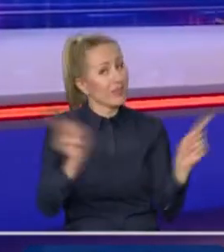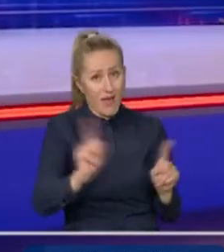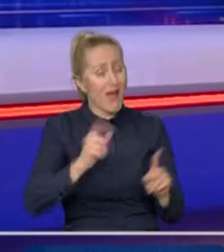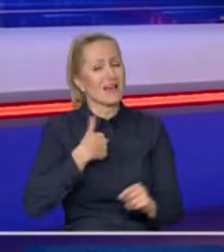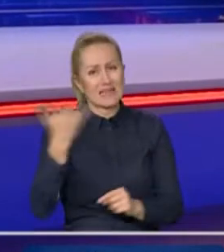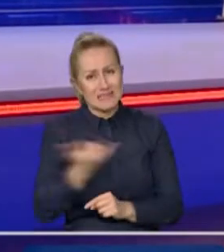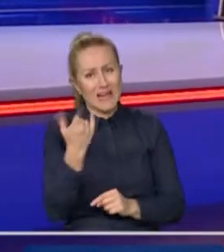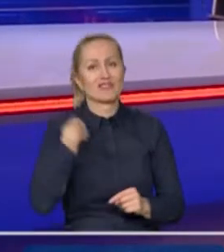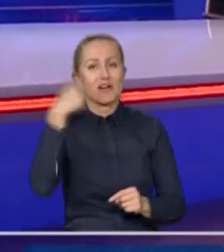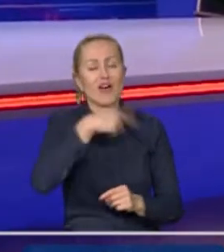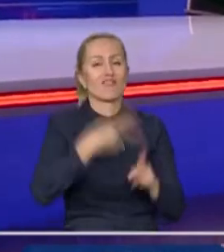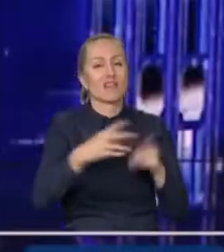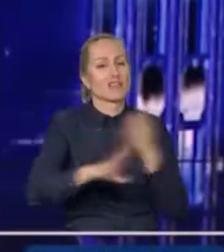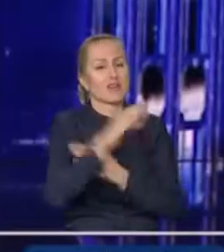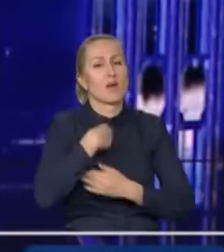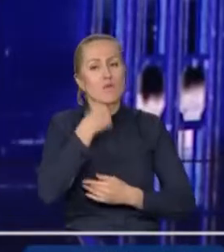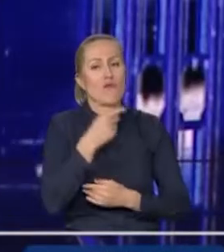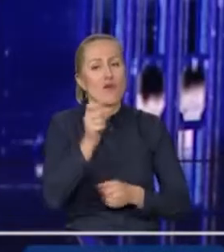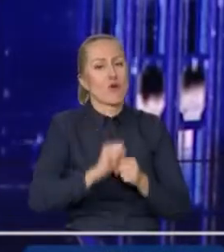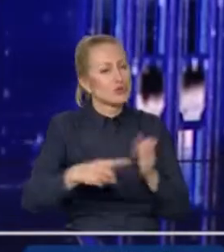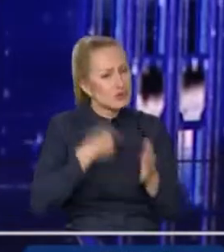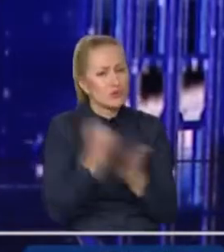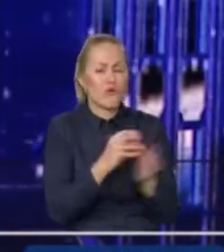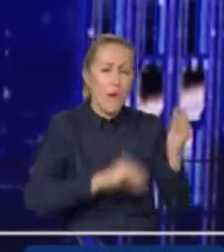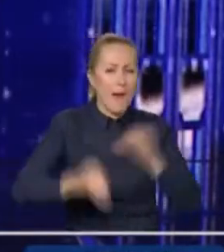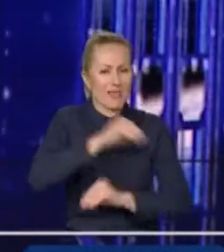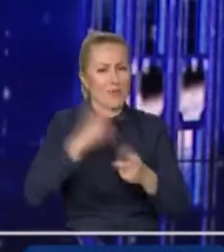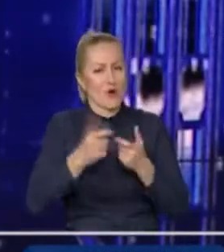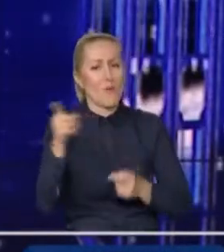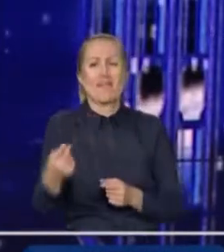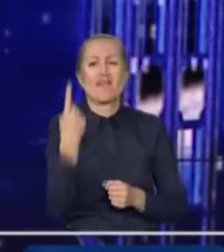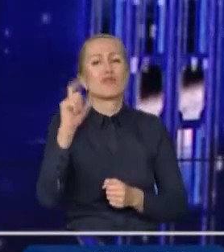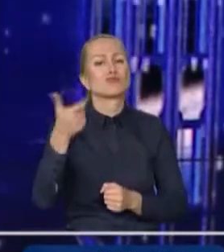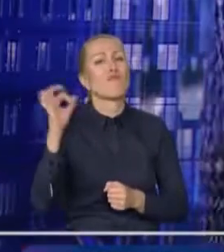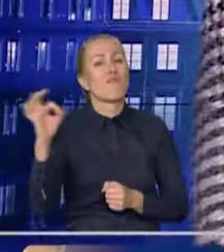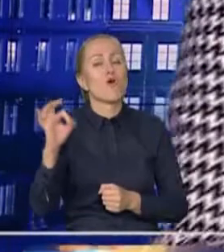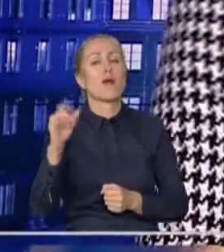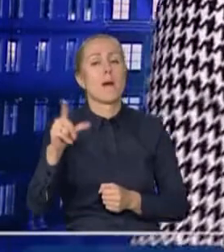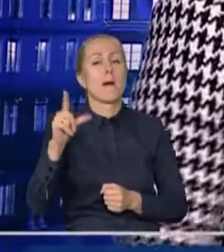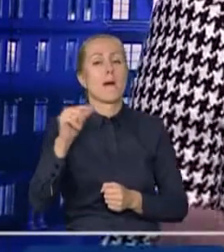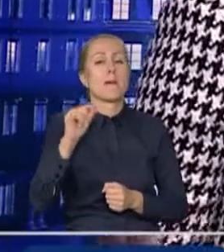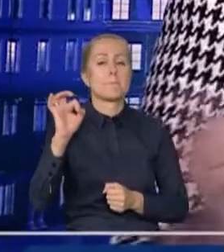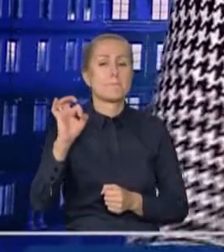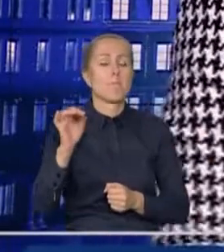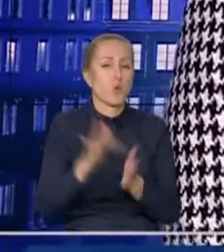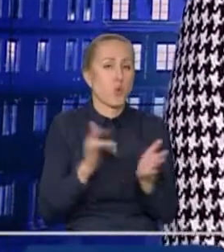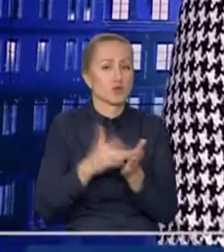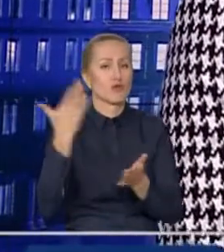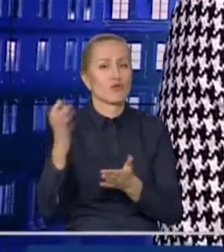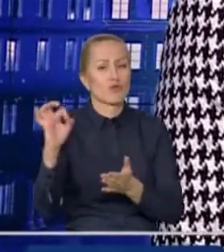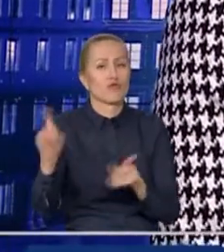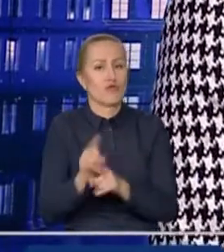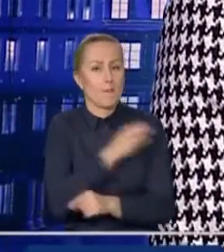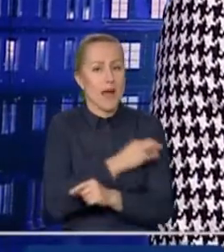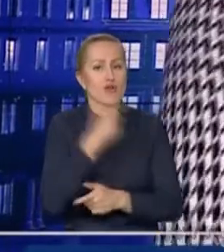okazji, jak jestem w programie telewizyjnym, mówię krótko, to jest znowu manipulacja. To jest jedyna wasza broń, wasza, mam tu na myśli znowu Donald Tuska i jego